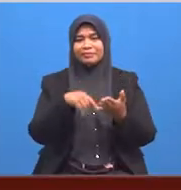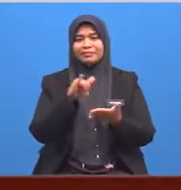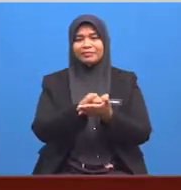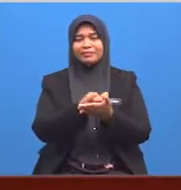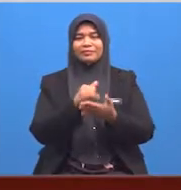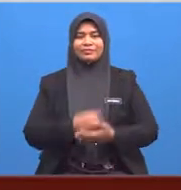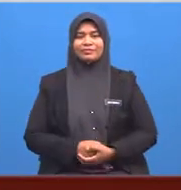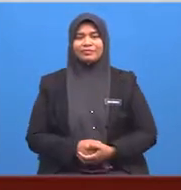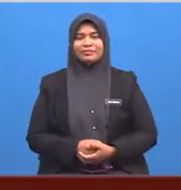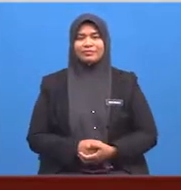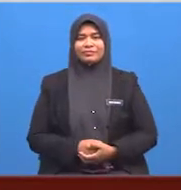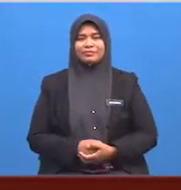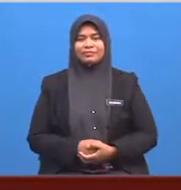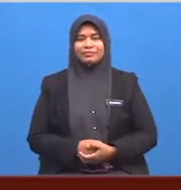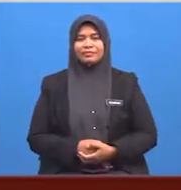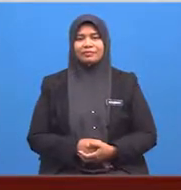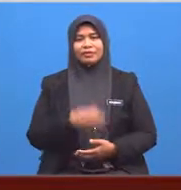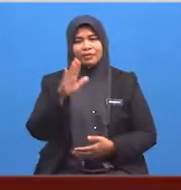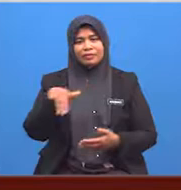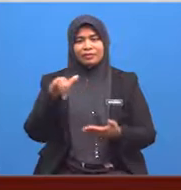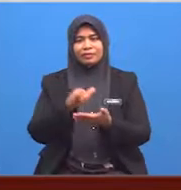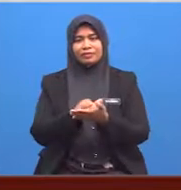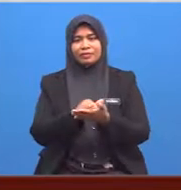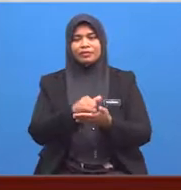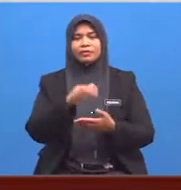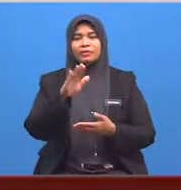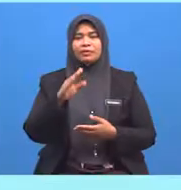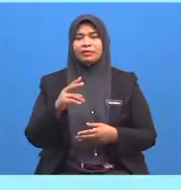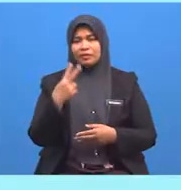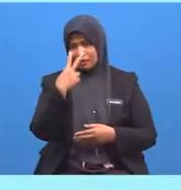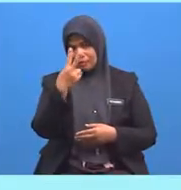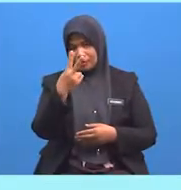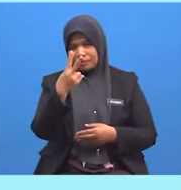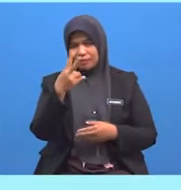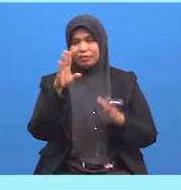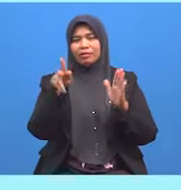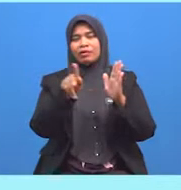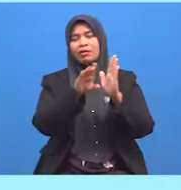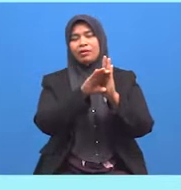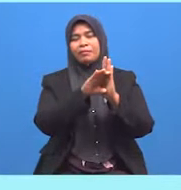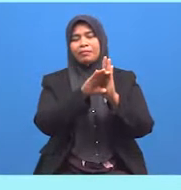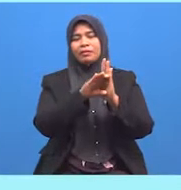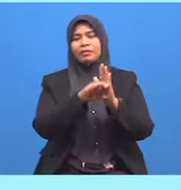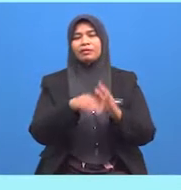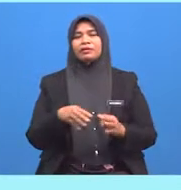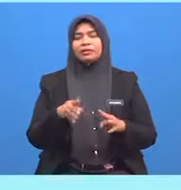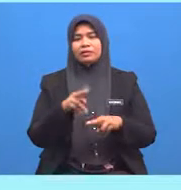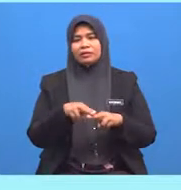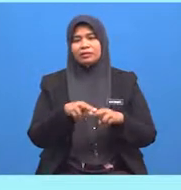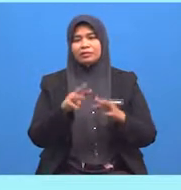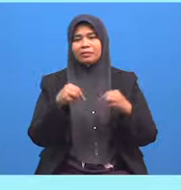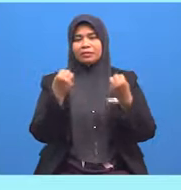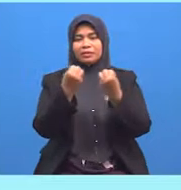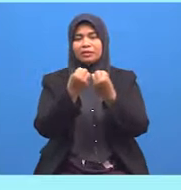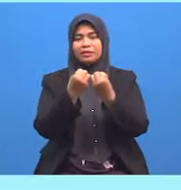tetapi di sebelah itu Mari kita perhatikan paparan gambar kehidupan zaman Jahiliyah